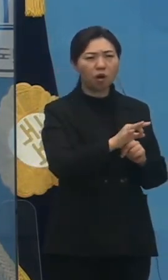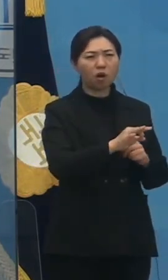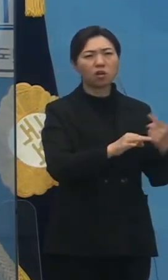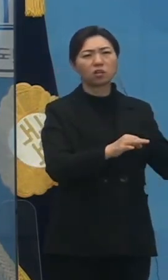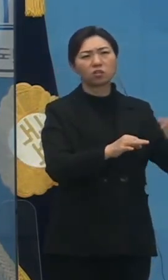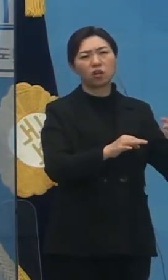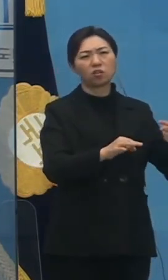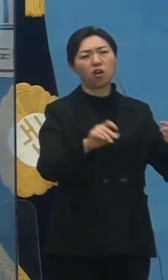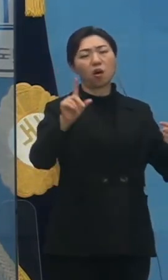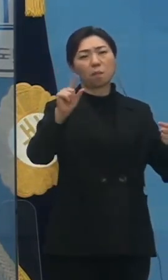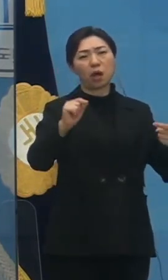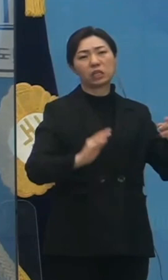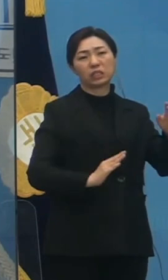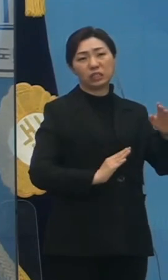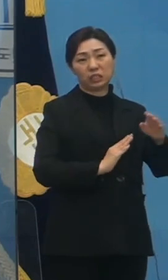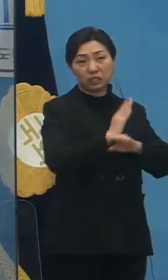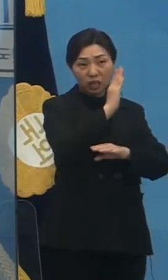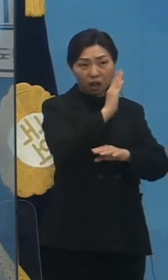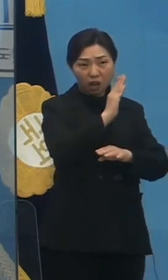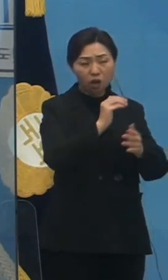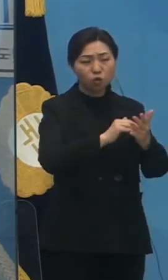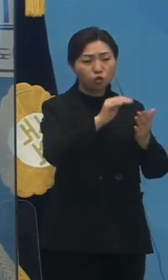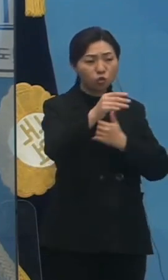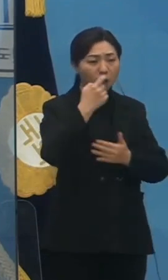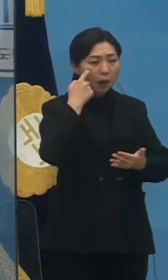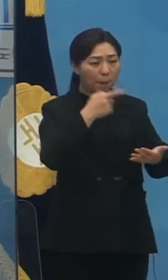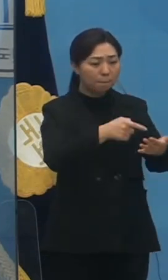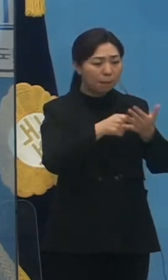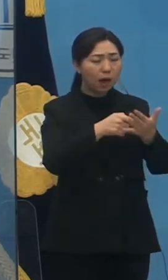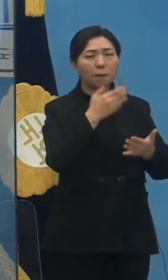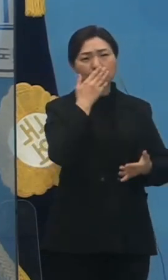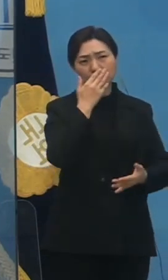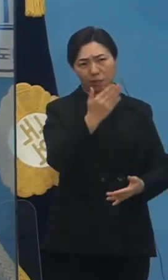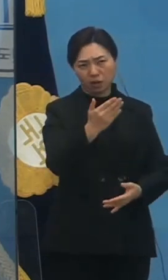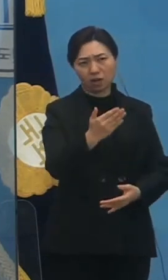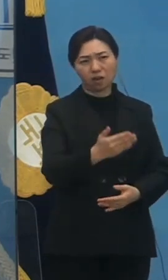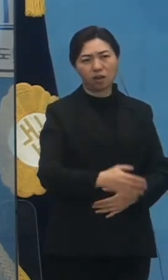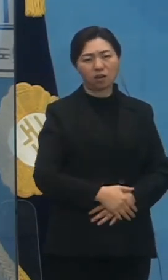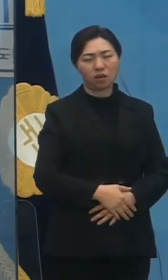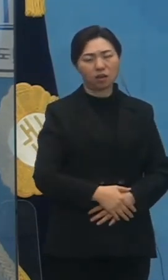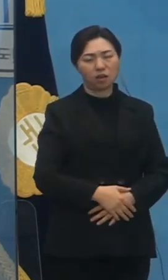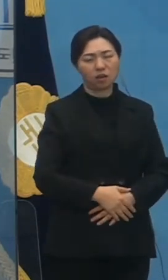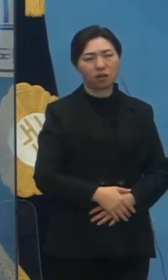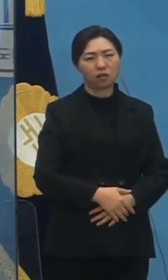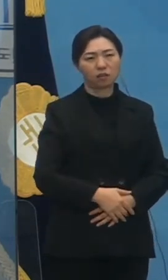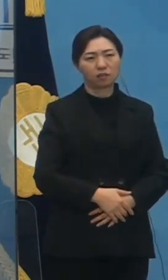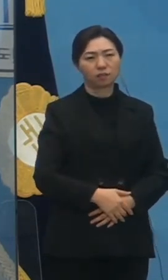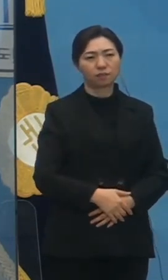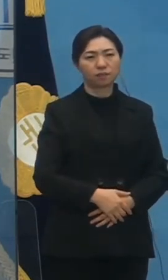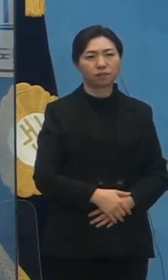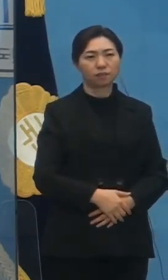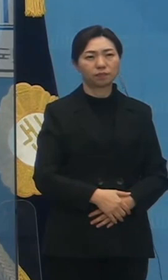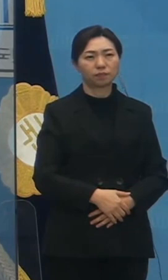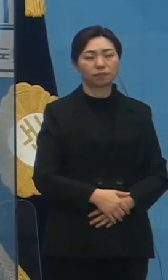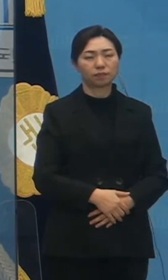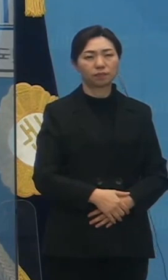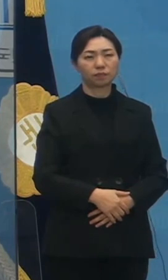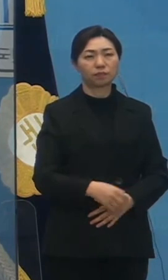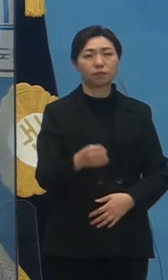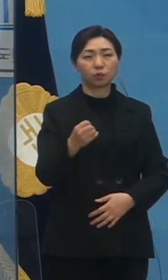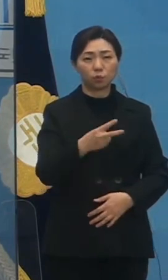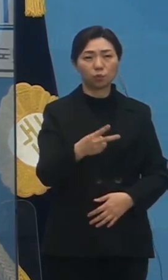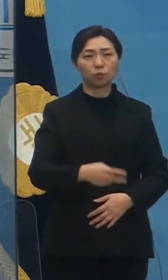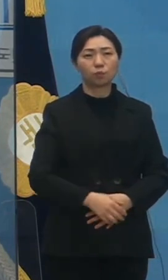배 이상 많아야 검출할 수 있다고 우려를 했습니다. 이뿐이